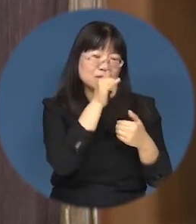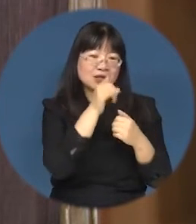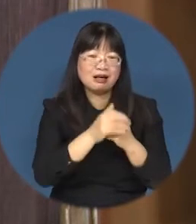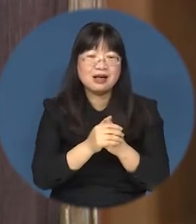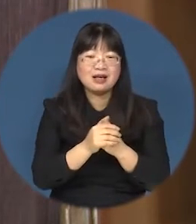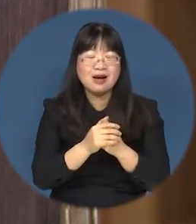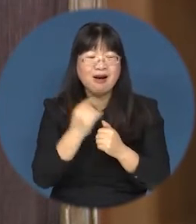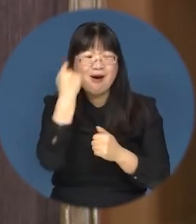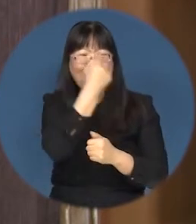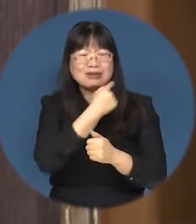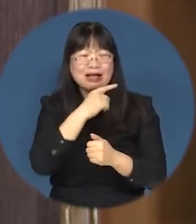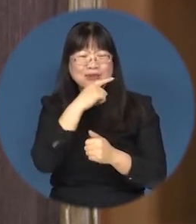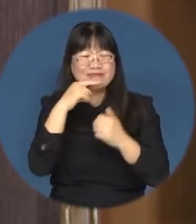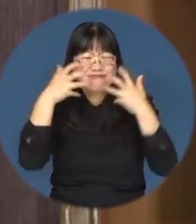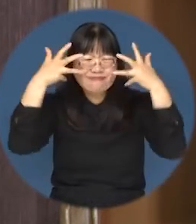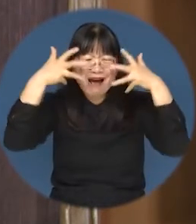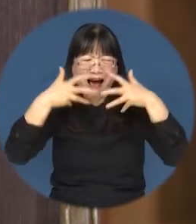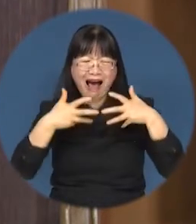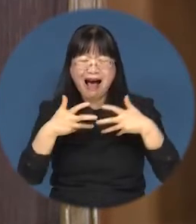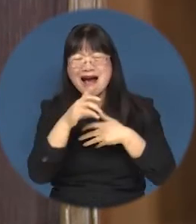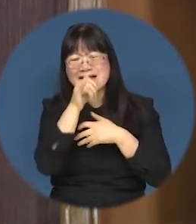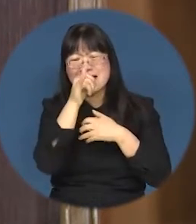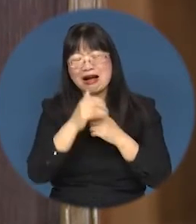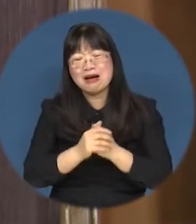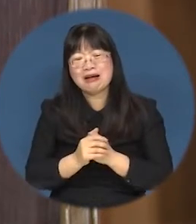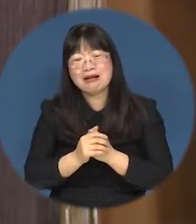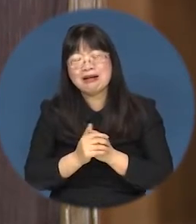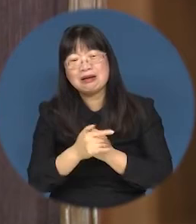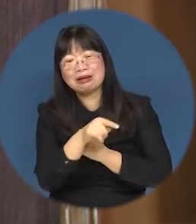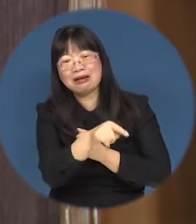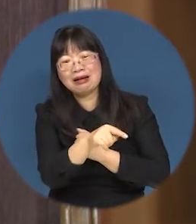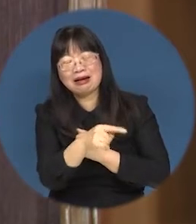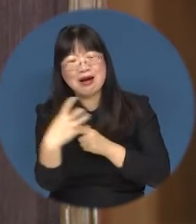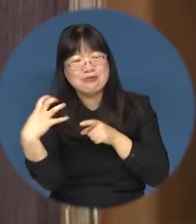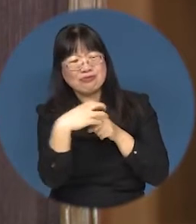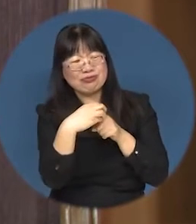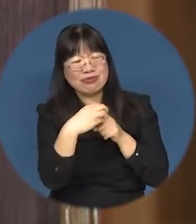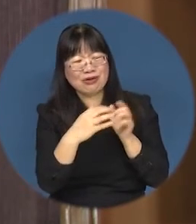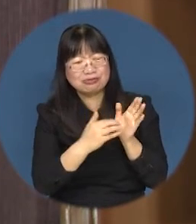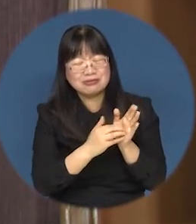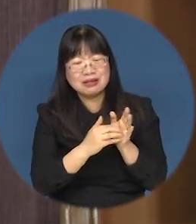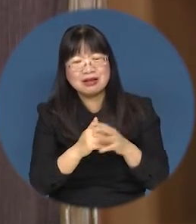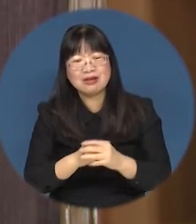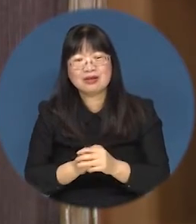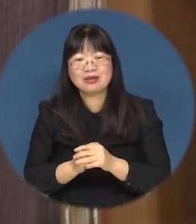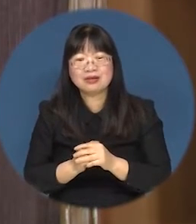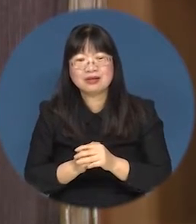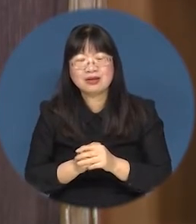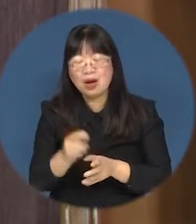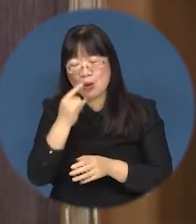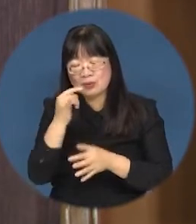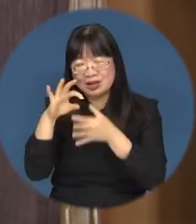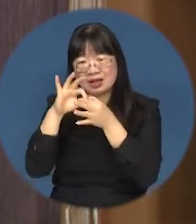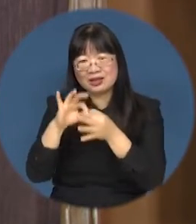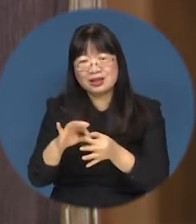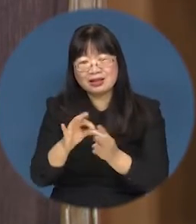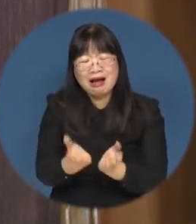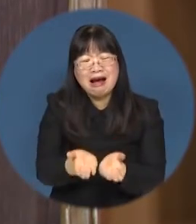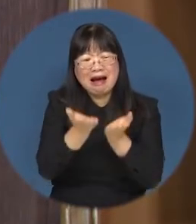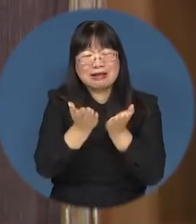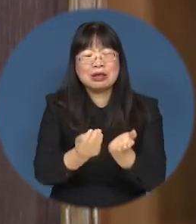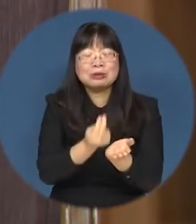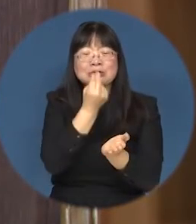여기가 시뻘게 가지고 거의 뭐 그래서 야, 쟤는 물렸구나. 그걸 어미가 계속